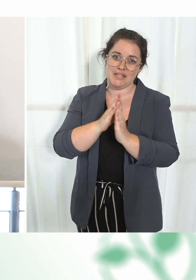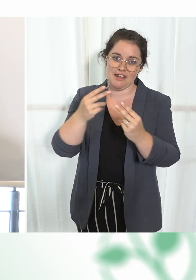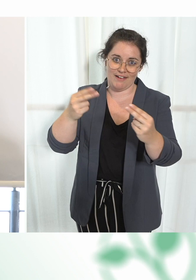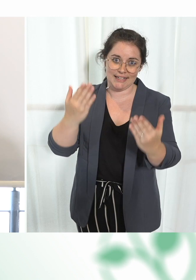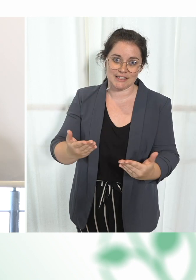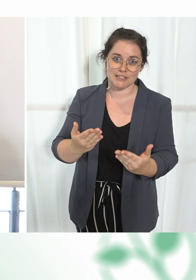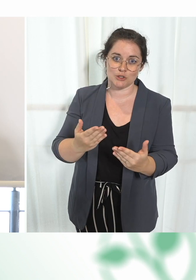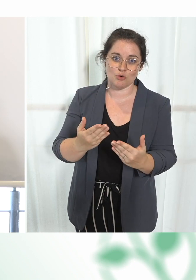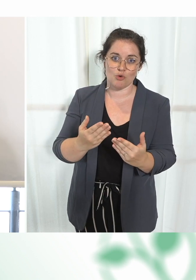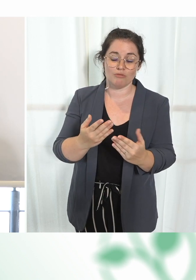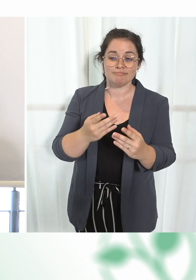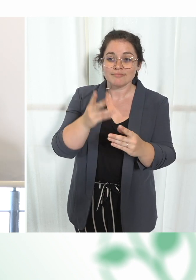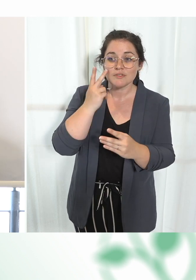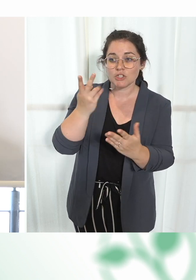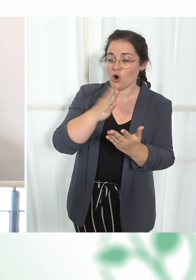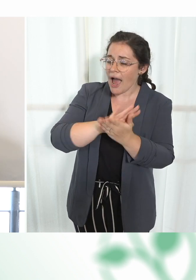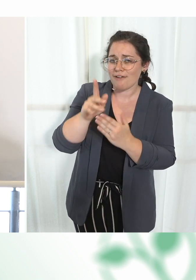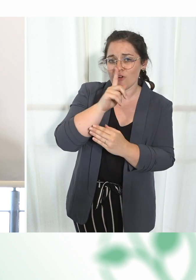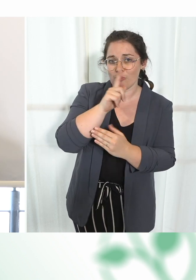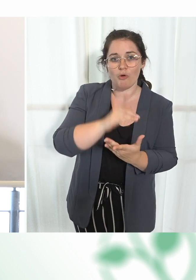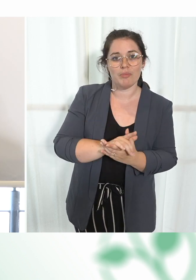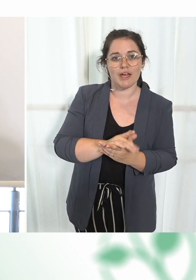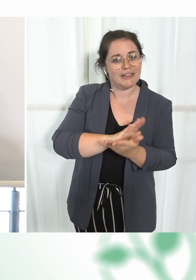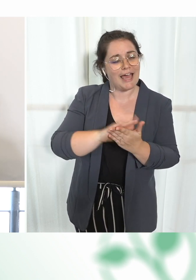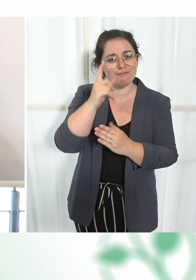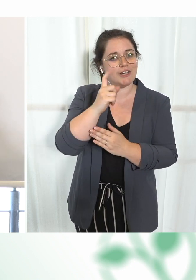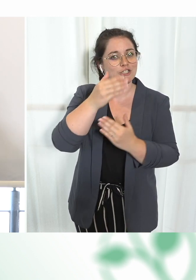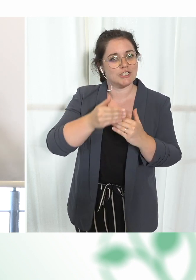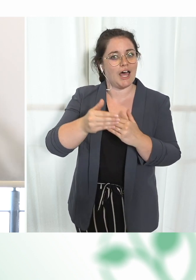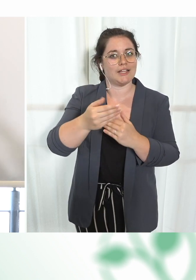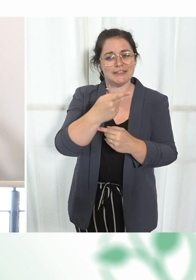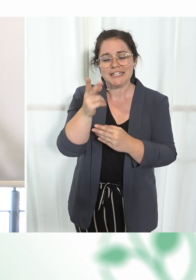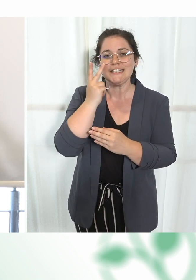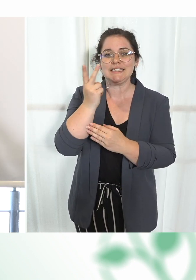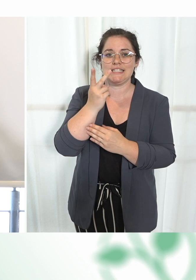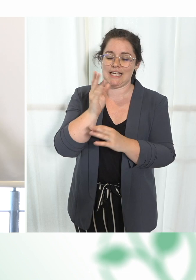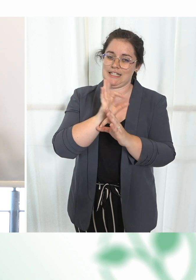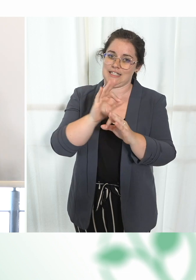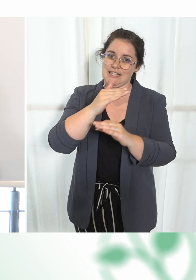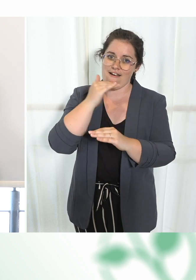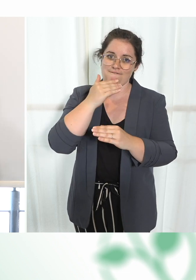Sie sich inspirieren, probieren Sie es einfach, einfach mal starten, Sie werden sehen, es ist eine absolute